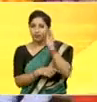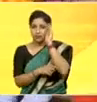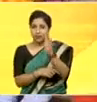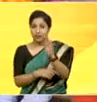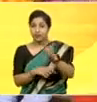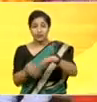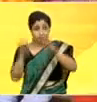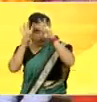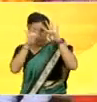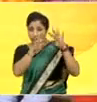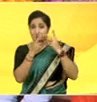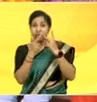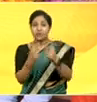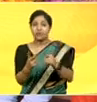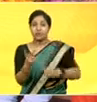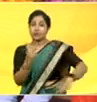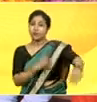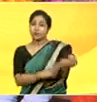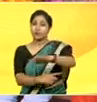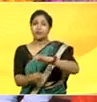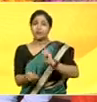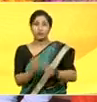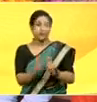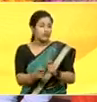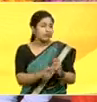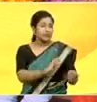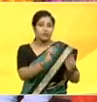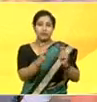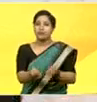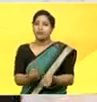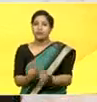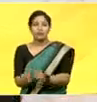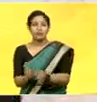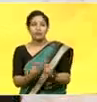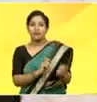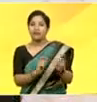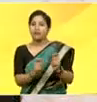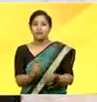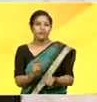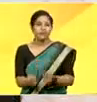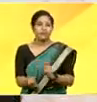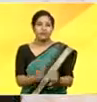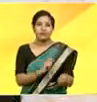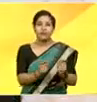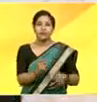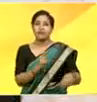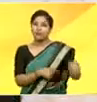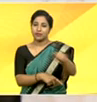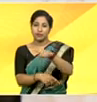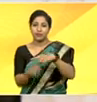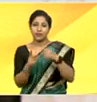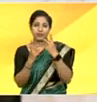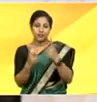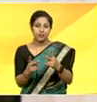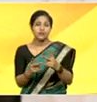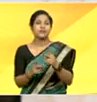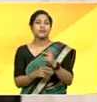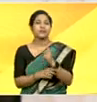जंगारे पैगान साड़ी कने झाम जा उनको होले बुहा होले